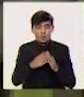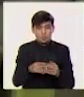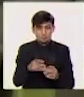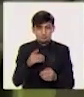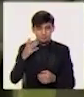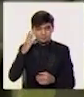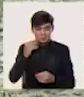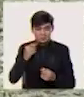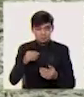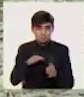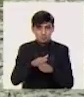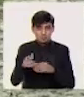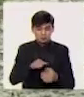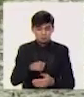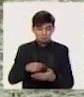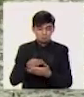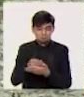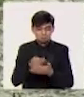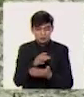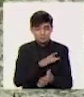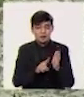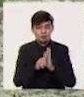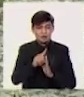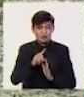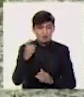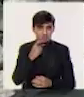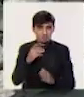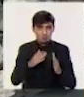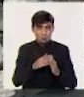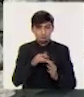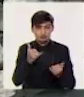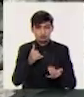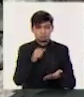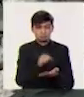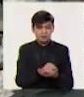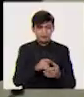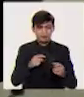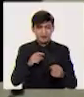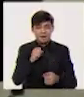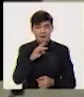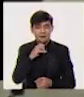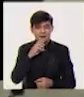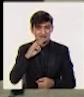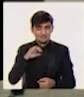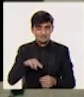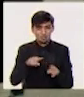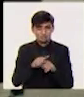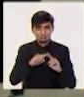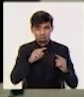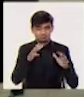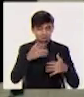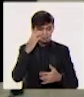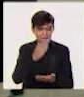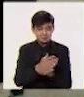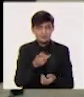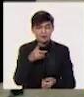өзі толық төлеп бітіпті. Баспананың бастапқы иесі енді бұл үй арестте тұр дейді. Екі сот